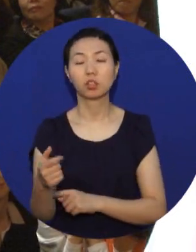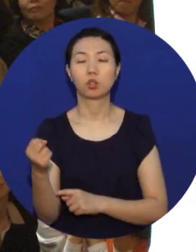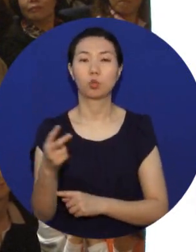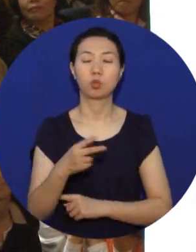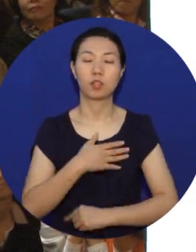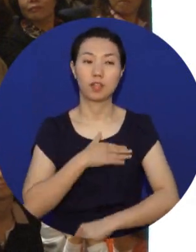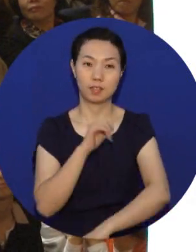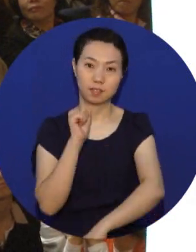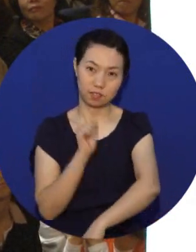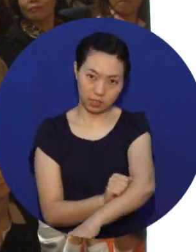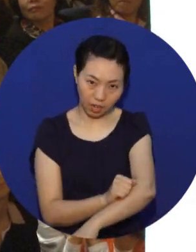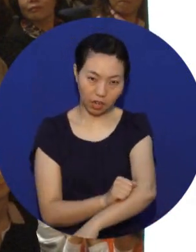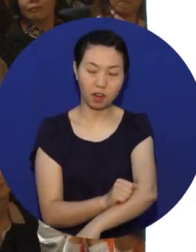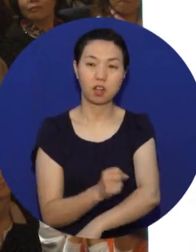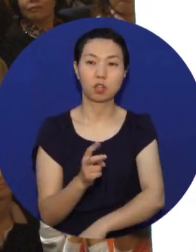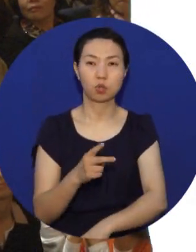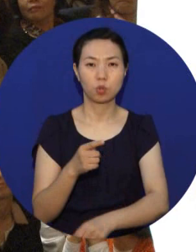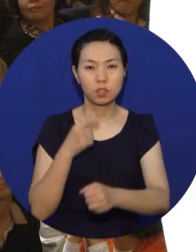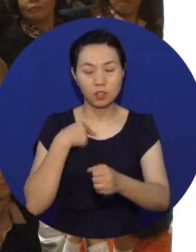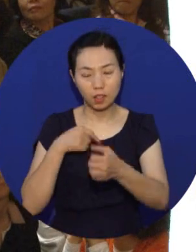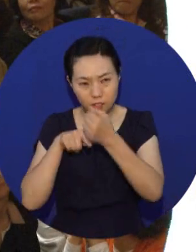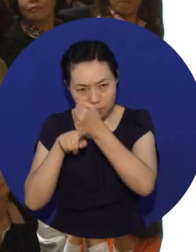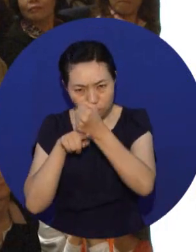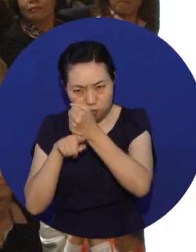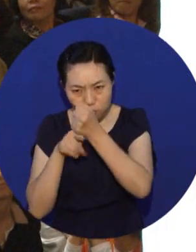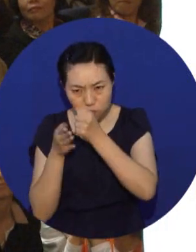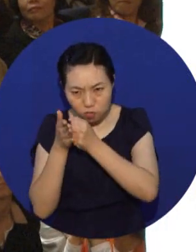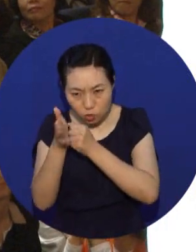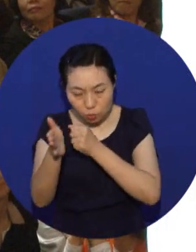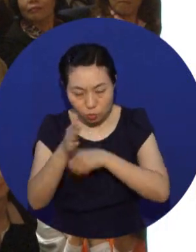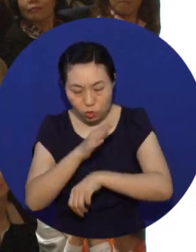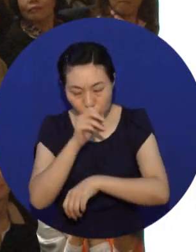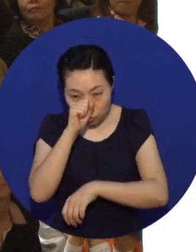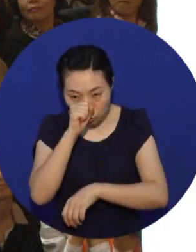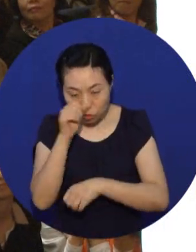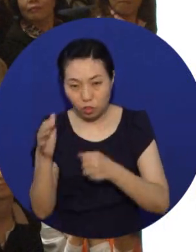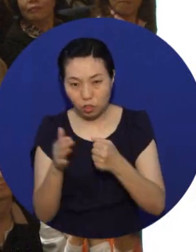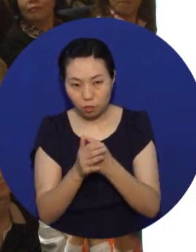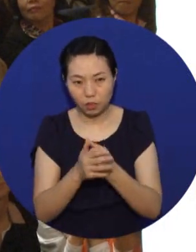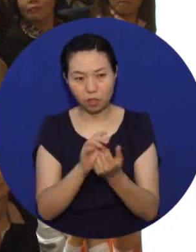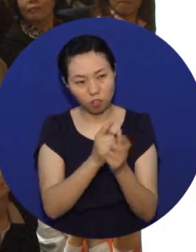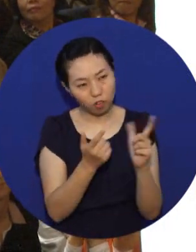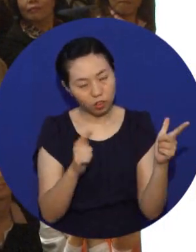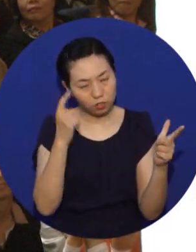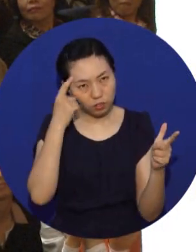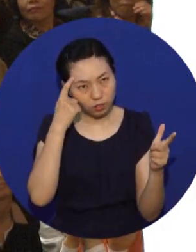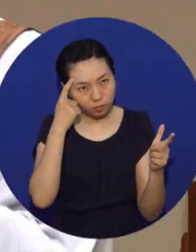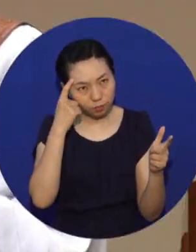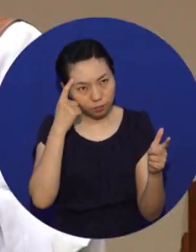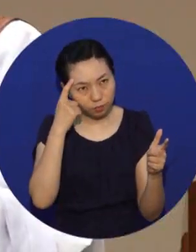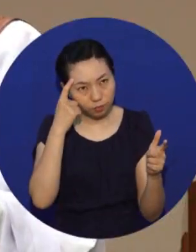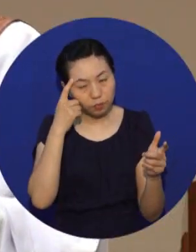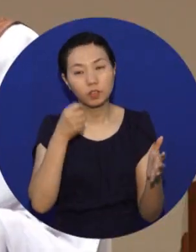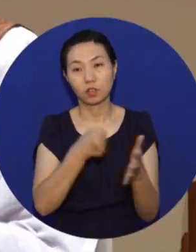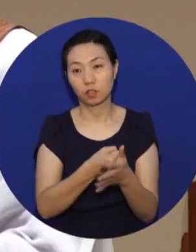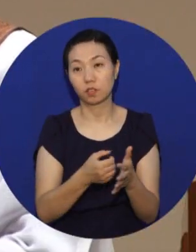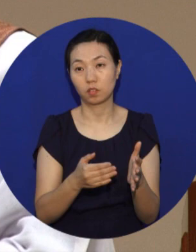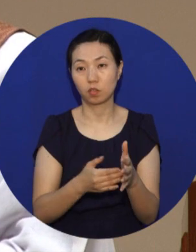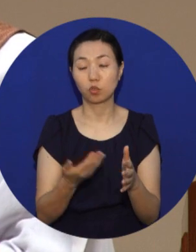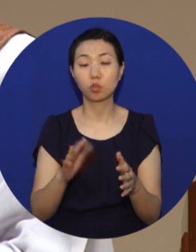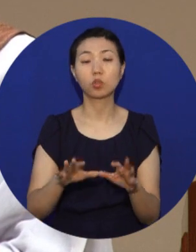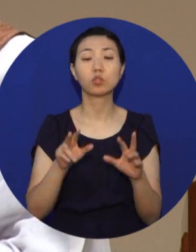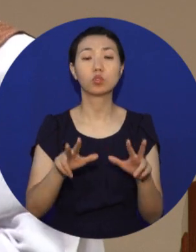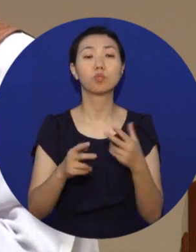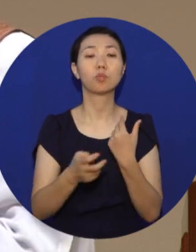잘할 수 있고 제가 또 과학 분야도 좋아하기 때문에 다양한 생각으로 결정을 내린 거예요. 근데 자기가 지금 현재